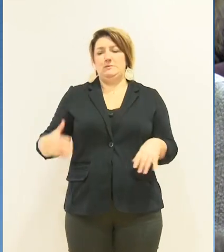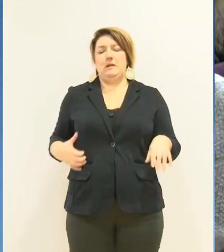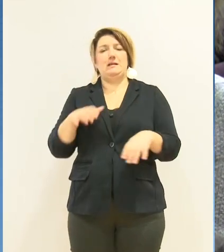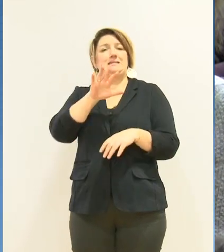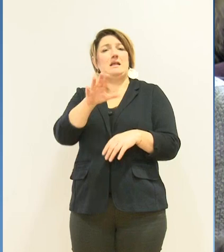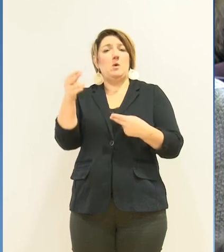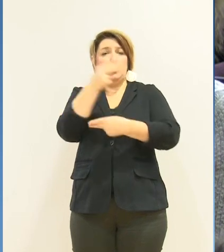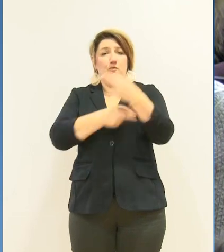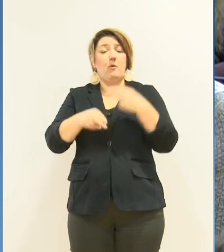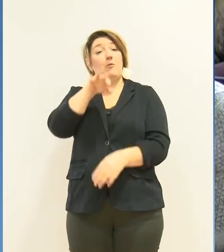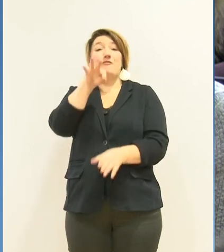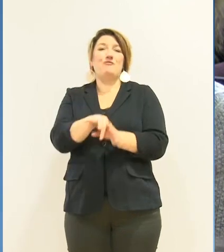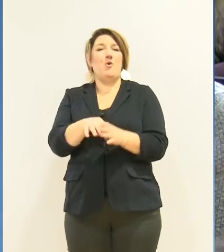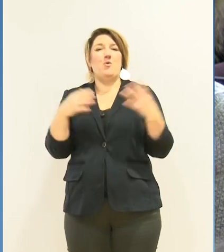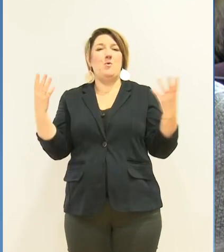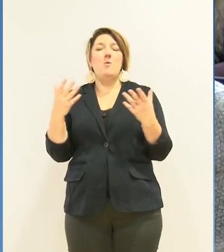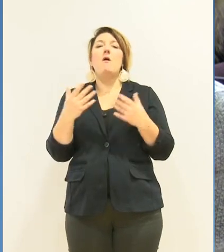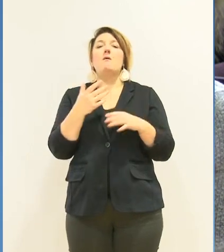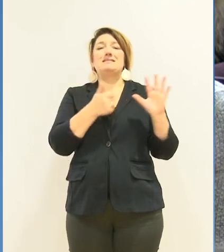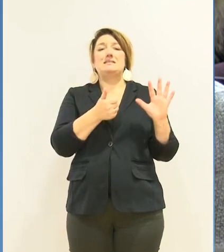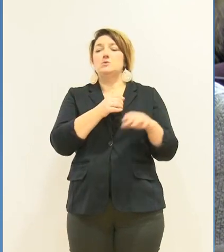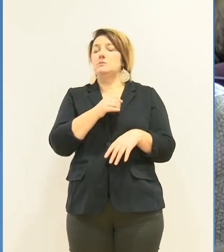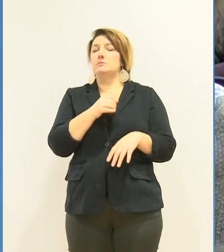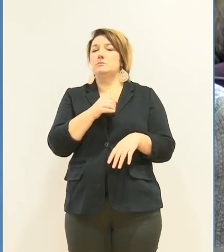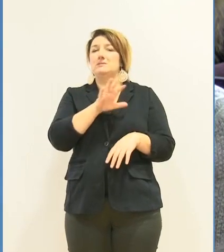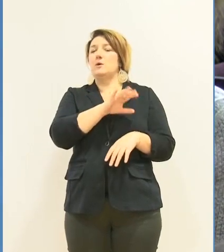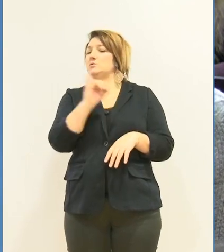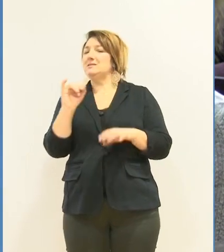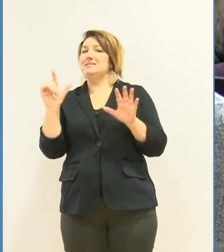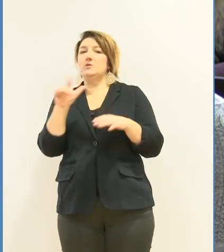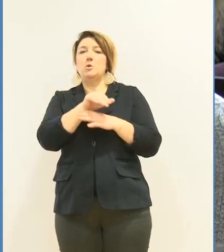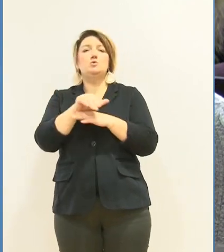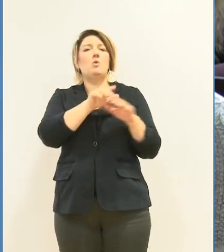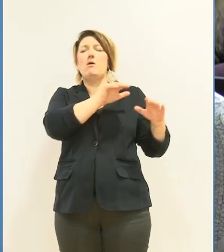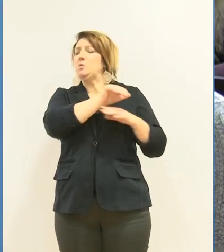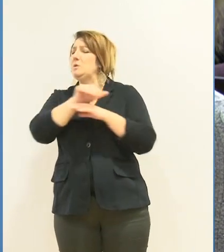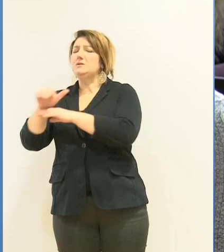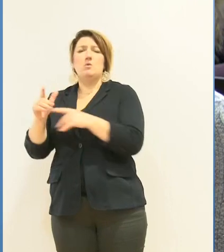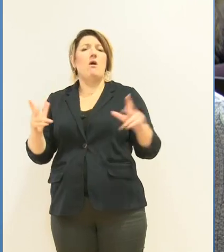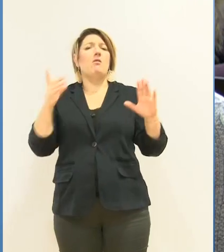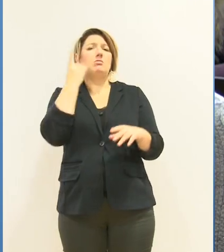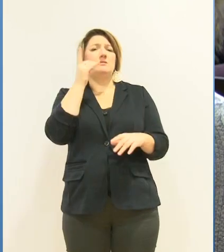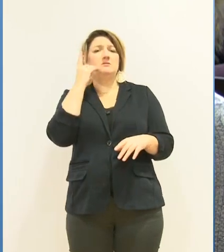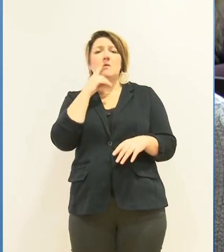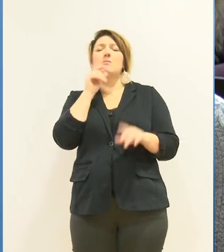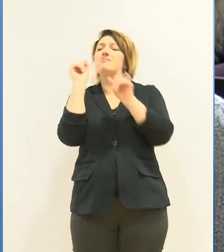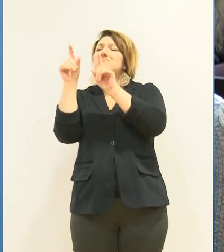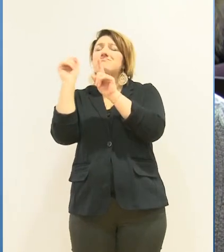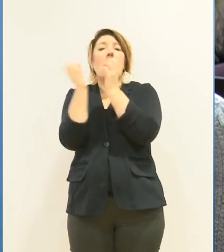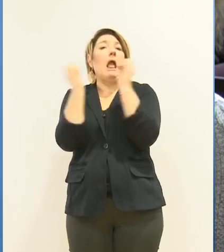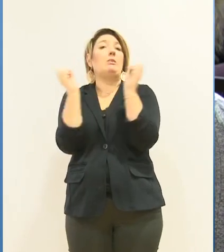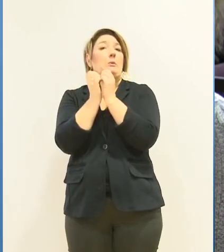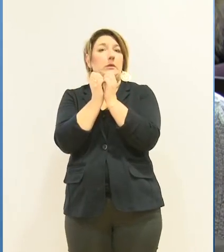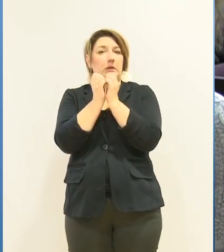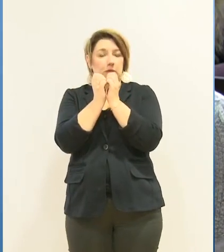du stationnement de 17 à 19h pour six semaines sur la totalité de la ville de grenoble vous avez estimé le manque à gagner pour le budget de la ville